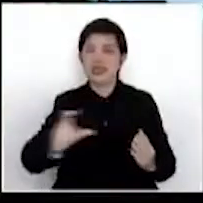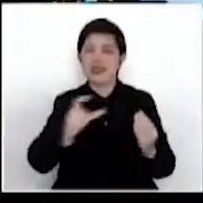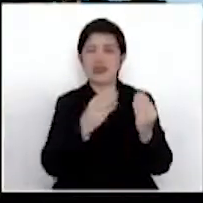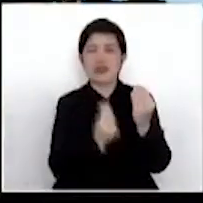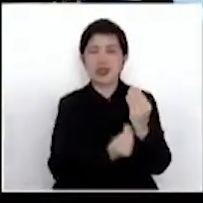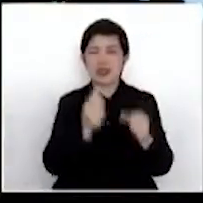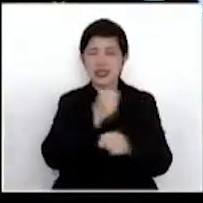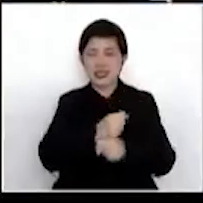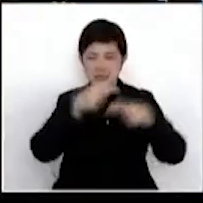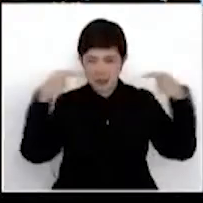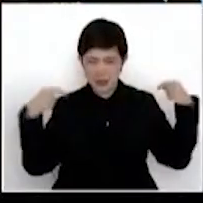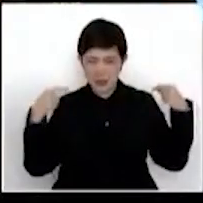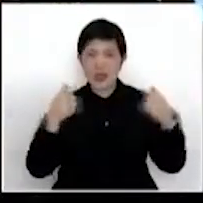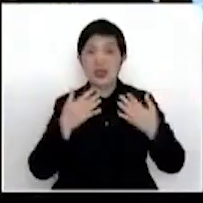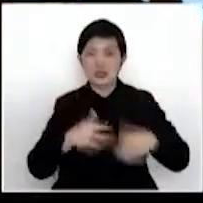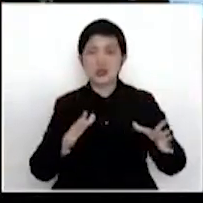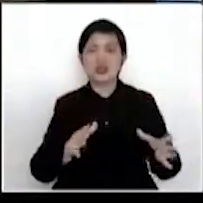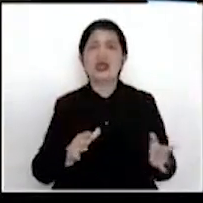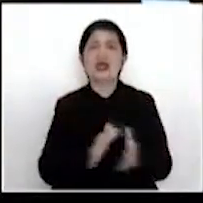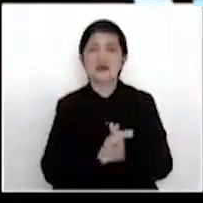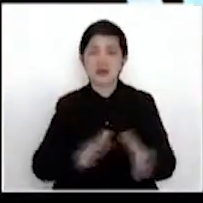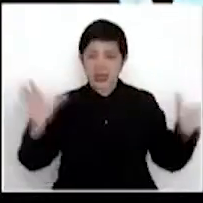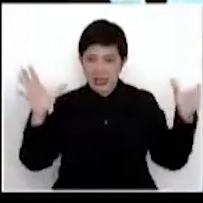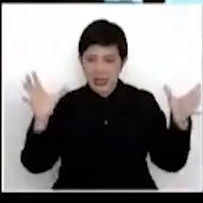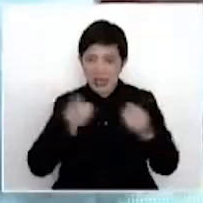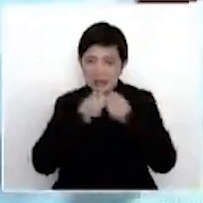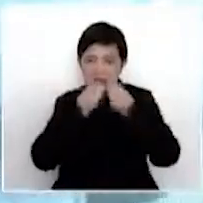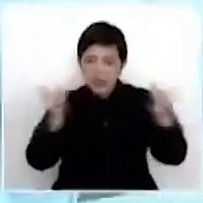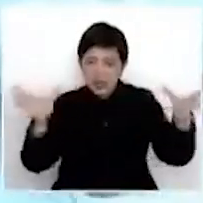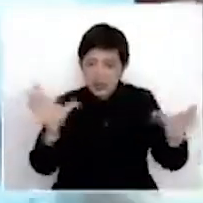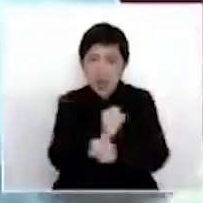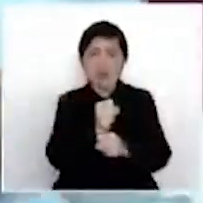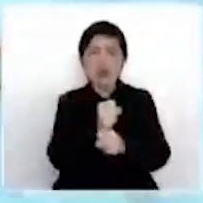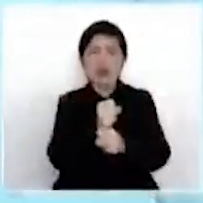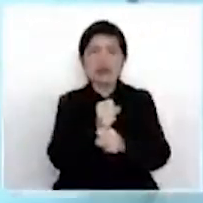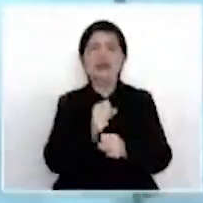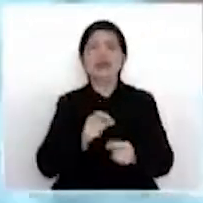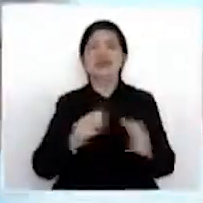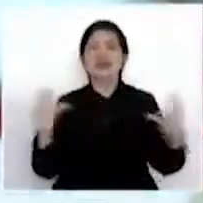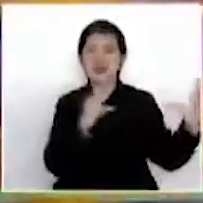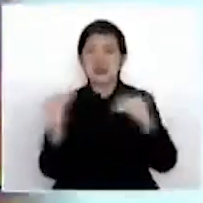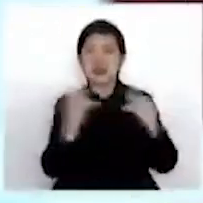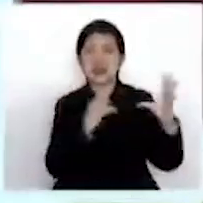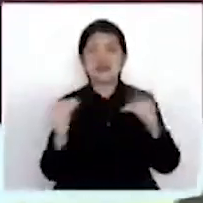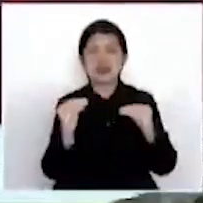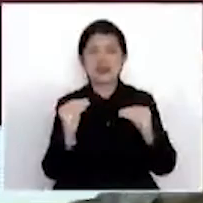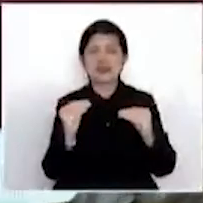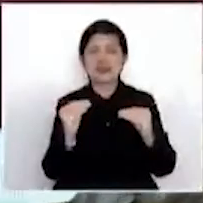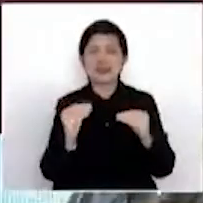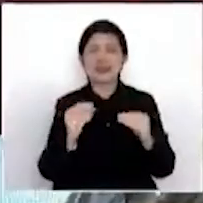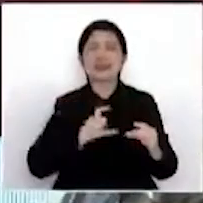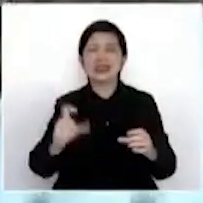gubernur yang telah merampungkan seluruh rangkaian debat pertama DKI Jakarta pemilihan tahun